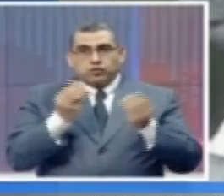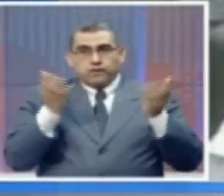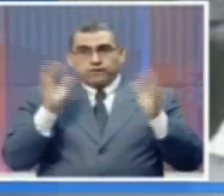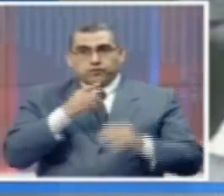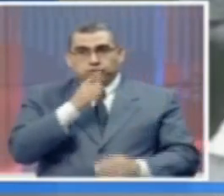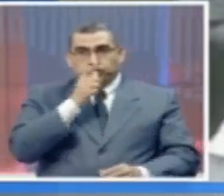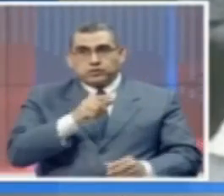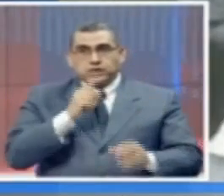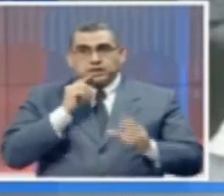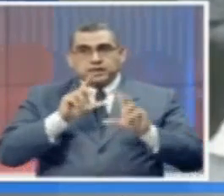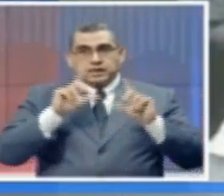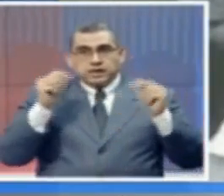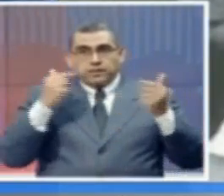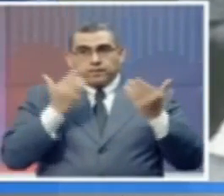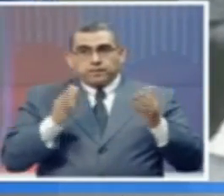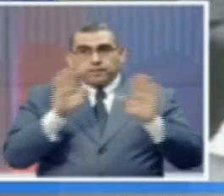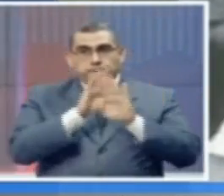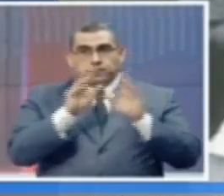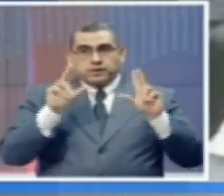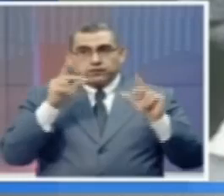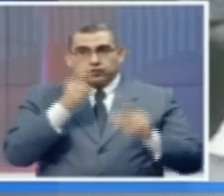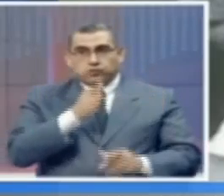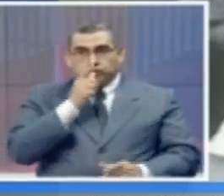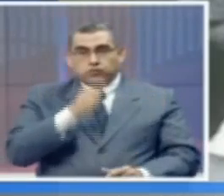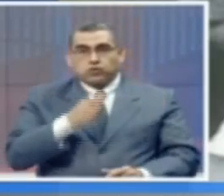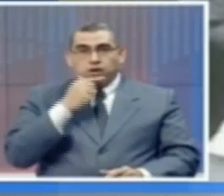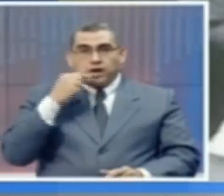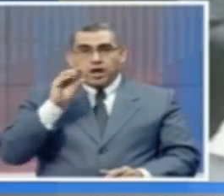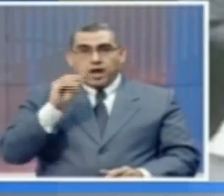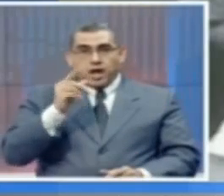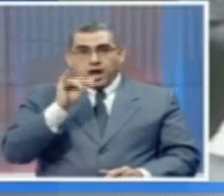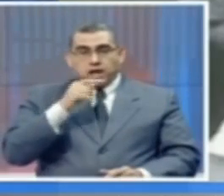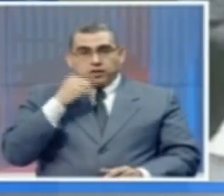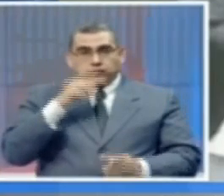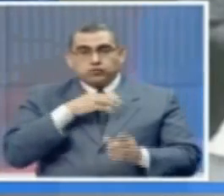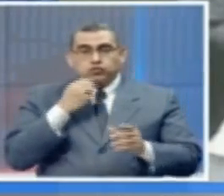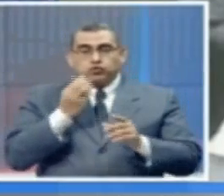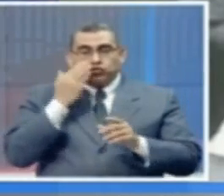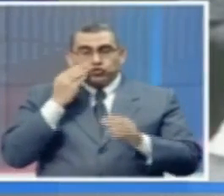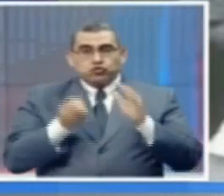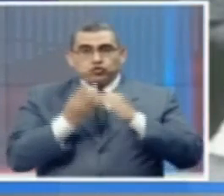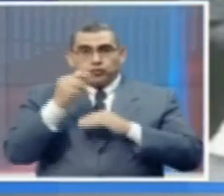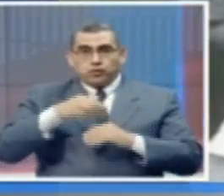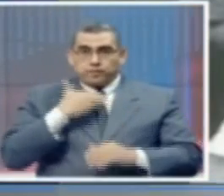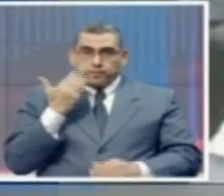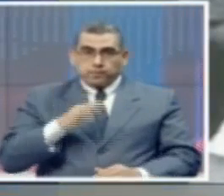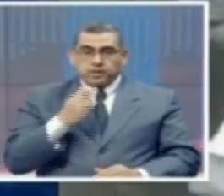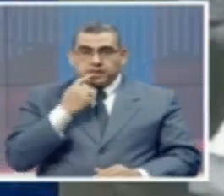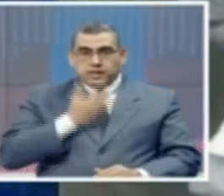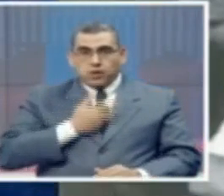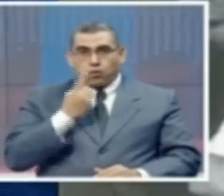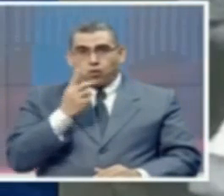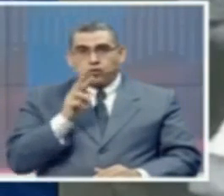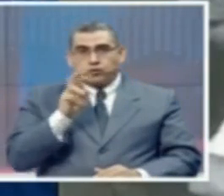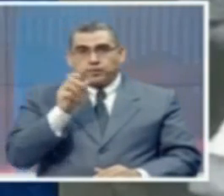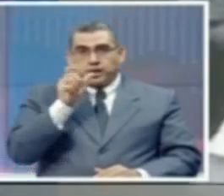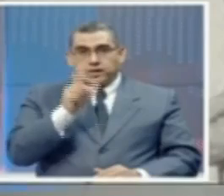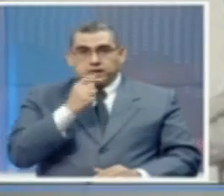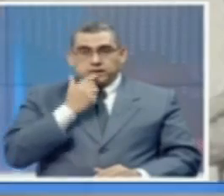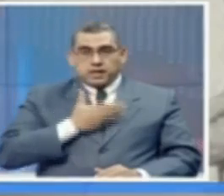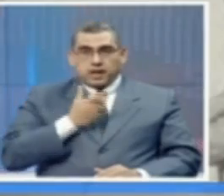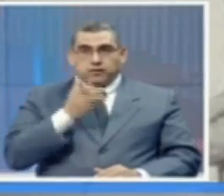في السينما والمسرح والتلفزيون. ورحل الجيار عن عالمنا صباح اليوم عن عمر ناهز